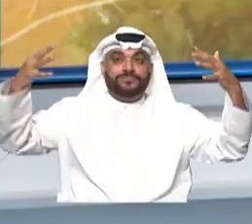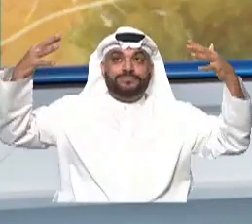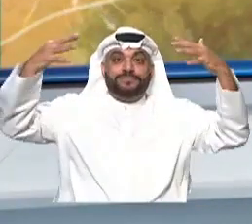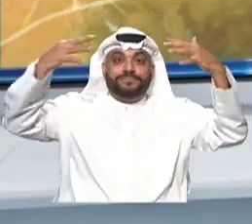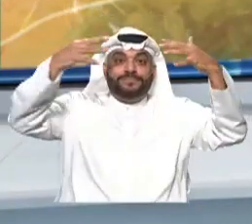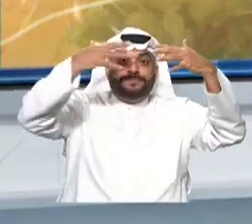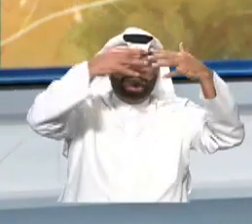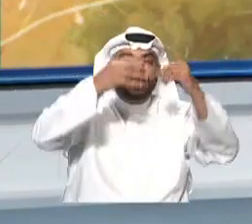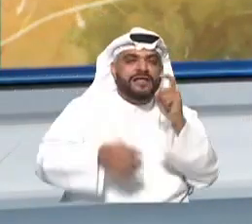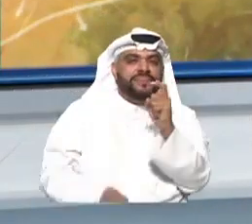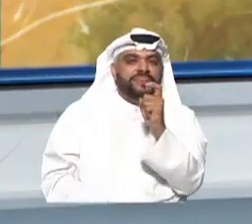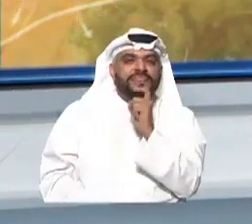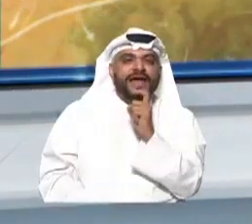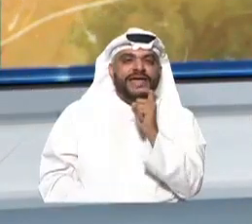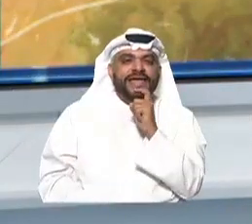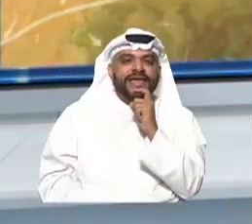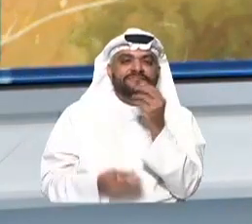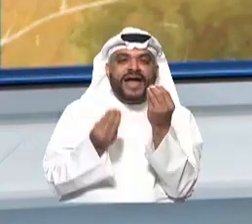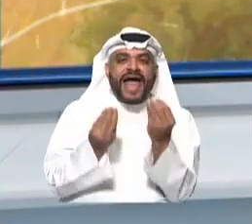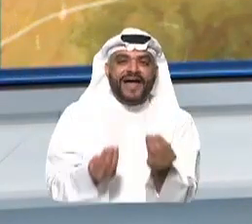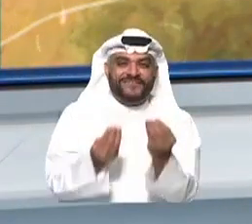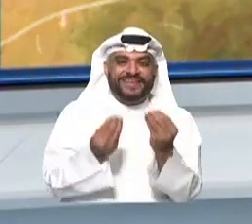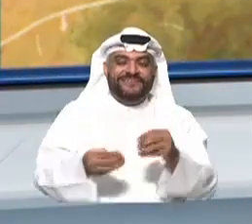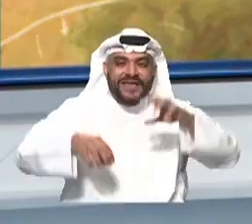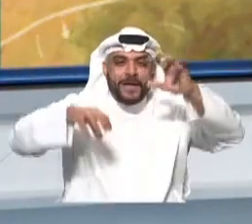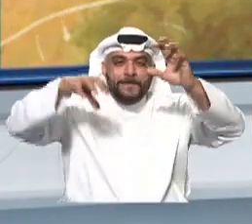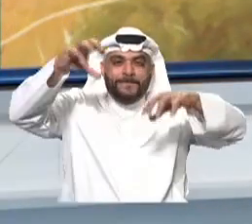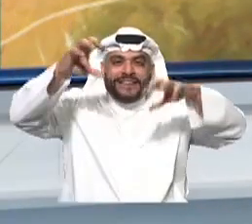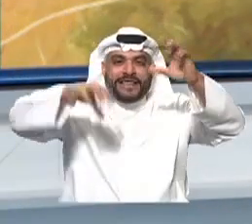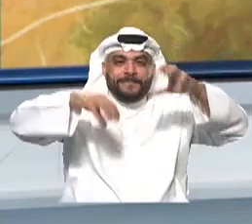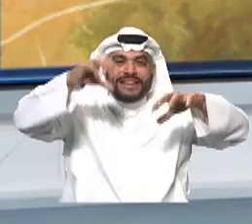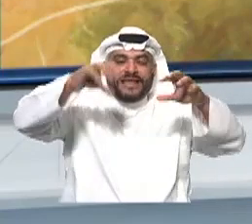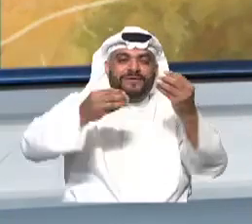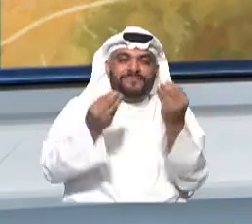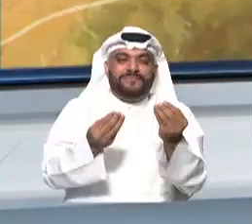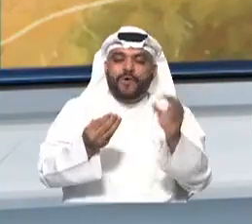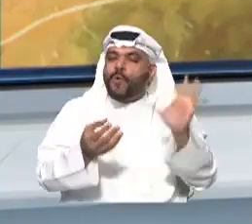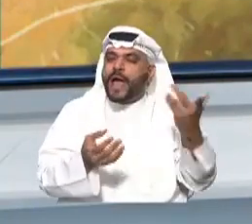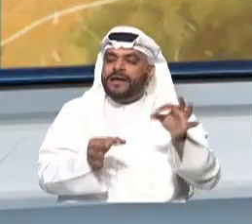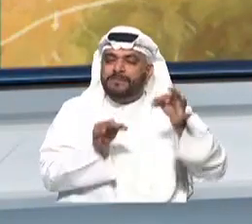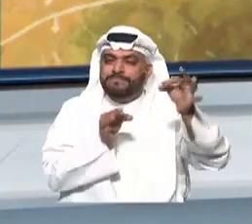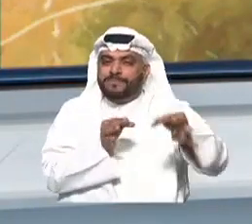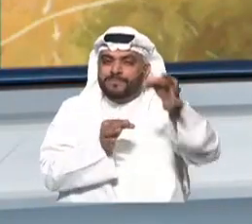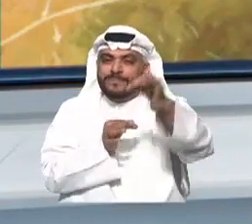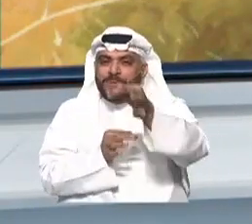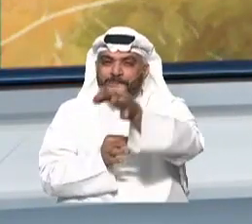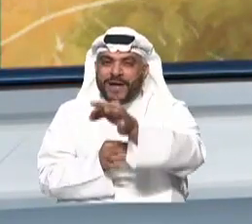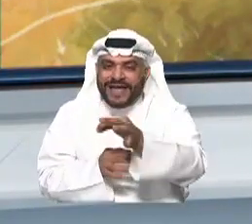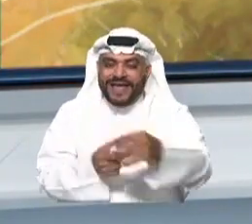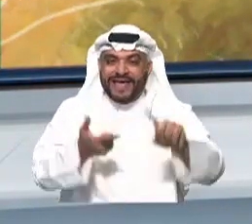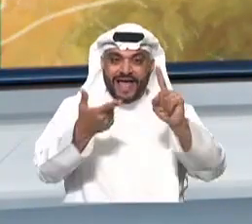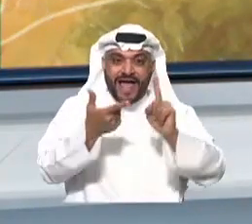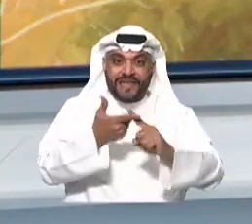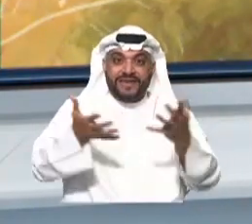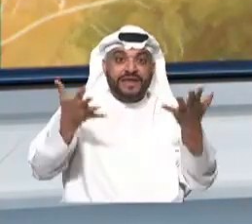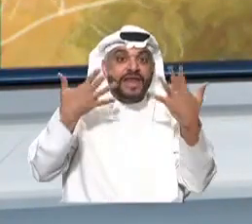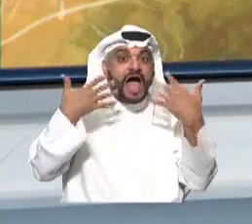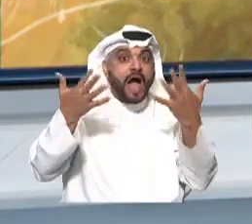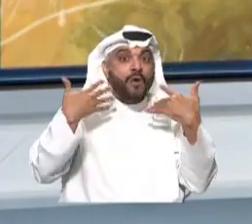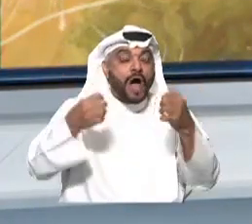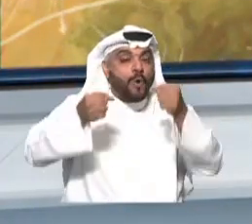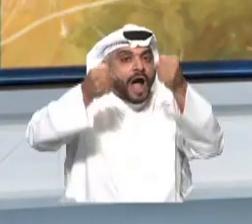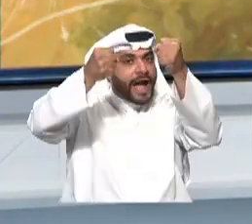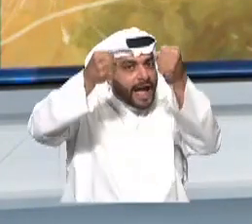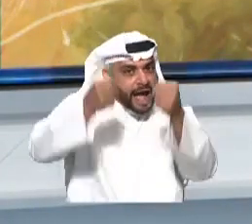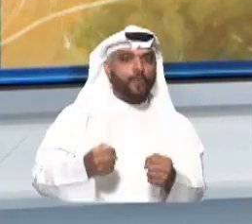فرص ضعيفة لأمطار متفرقة قد تكون رعدية على بعض المناطق. كذلك تنشط الرياح الجنوبية